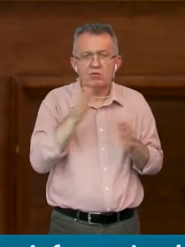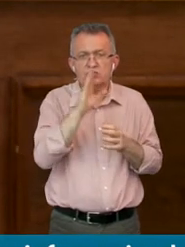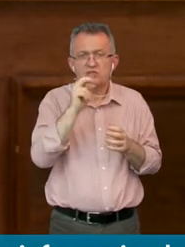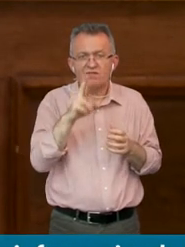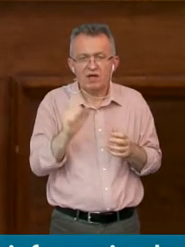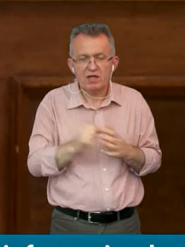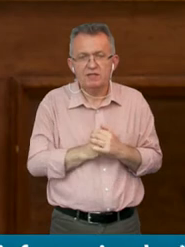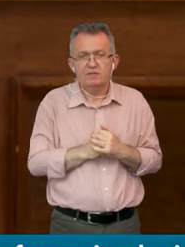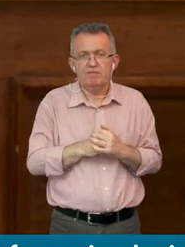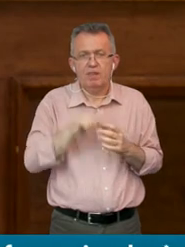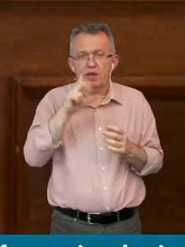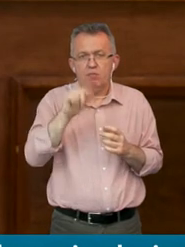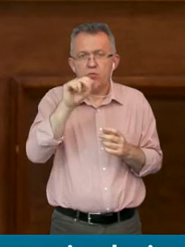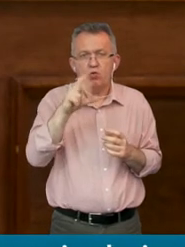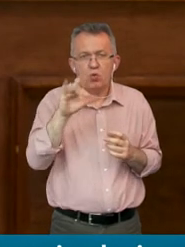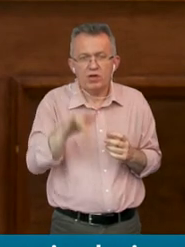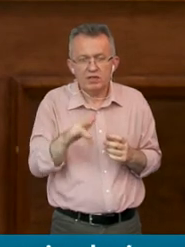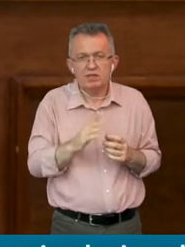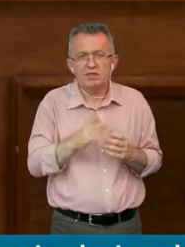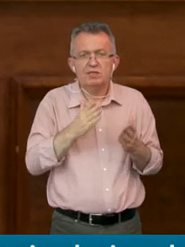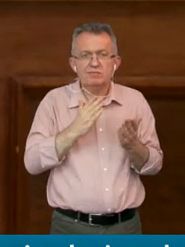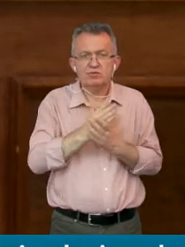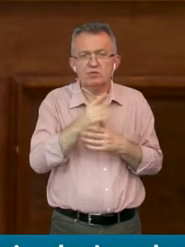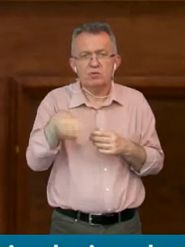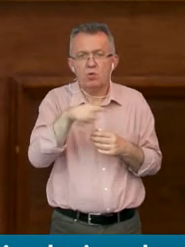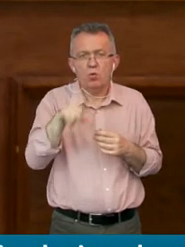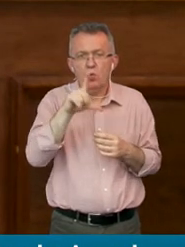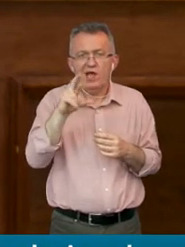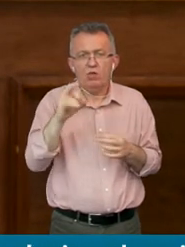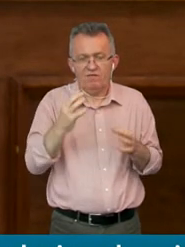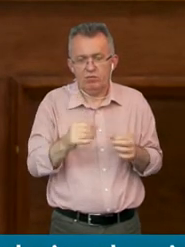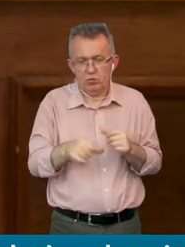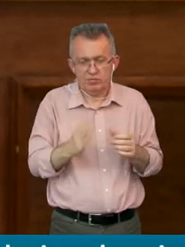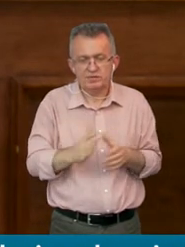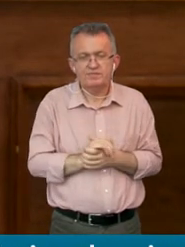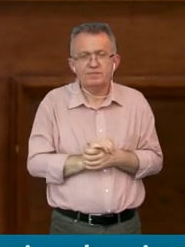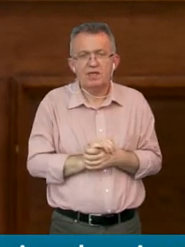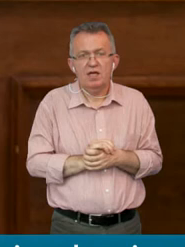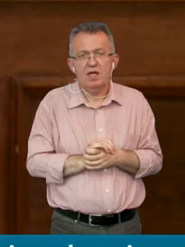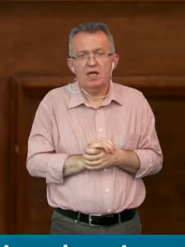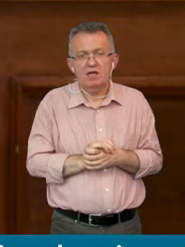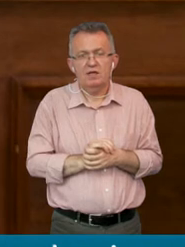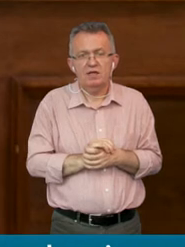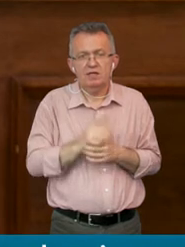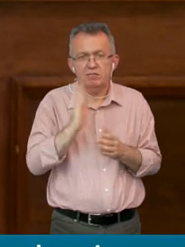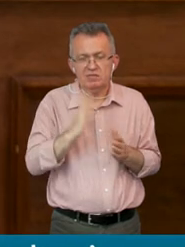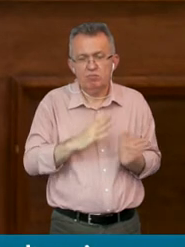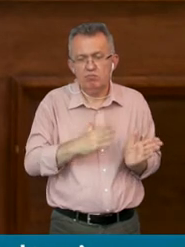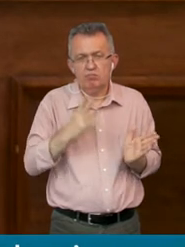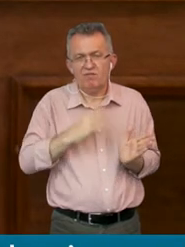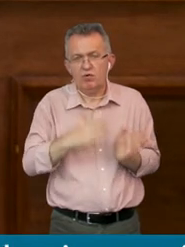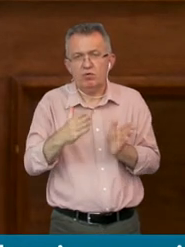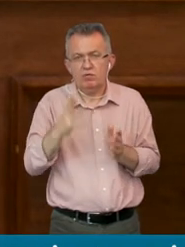przez Podjuchy, a także przez węzeł Łękno. Natomiast oczywiście stopniowo będziemy